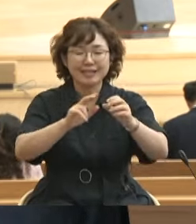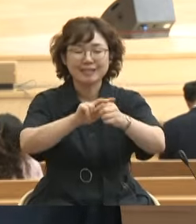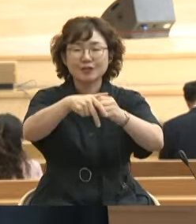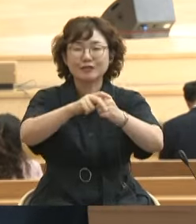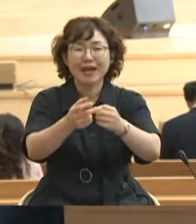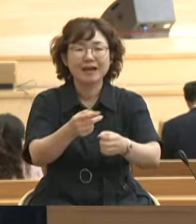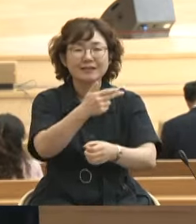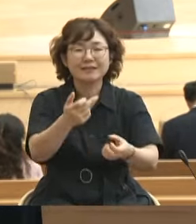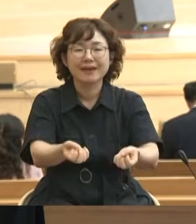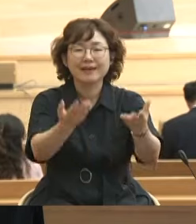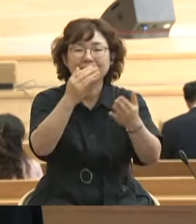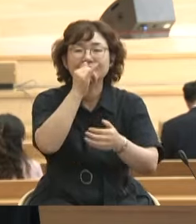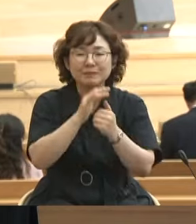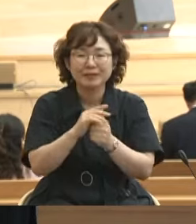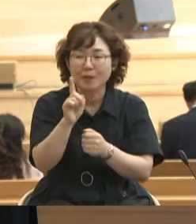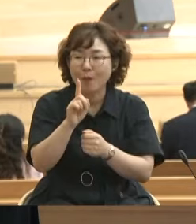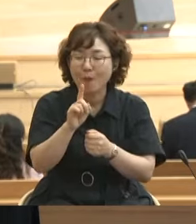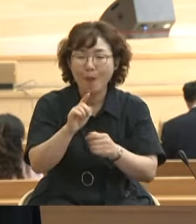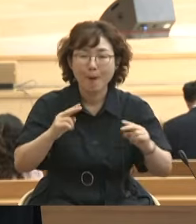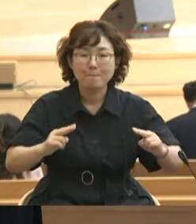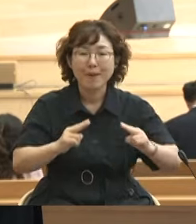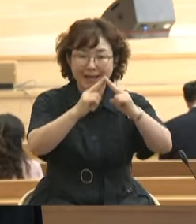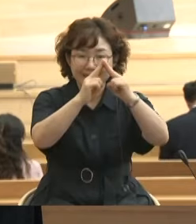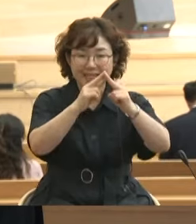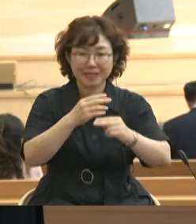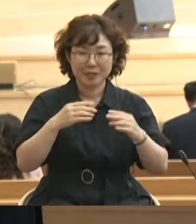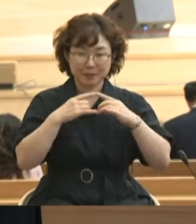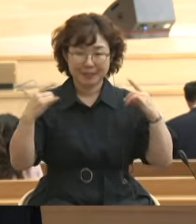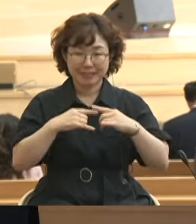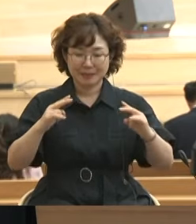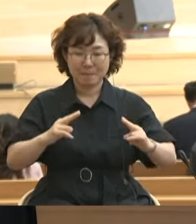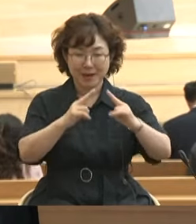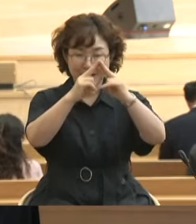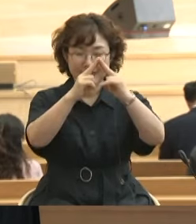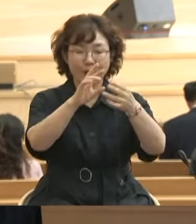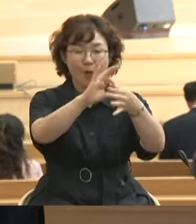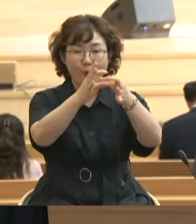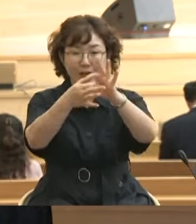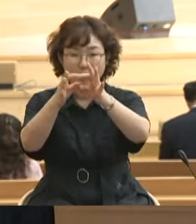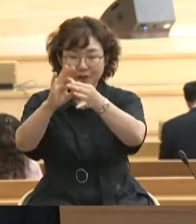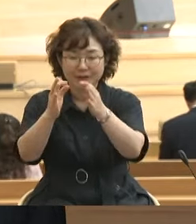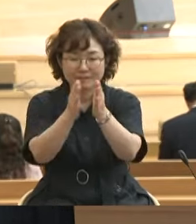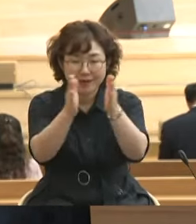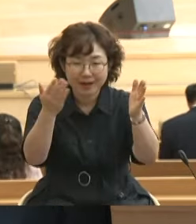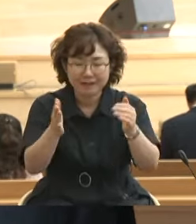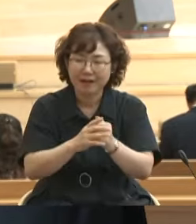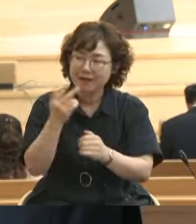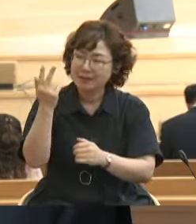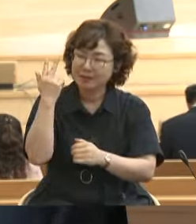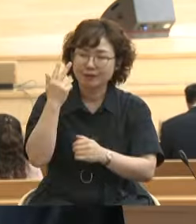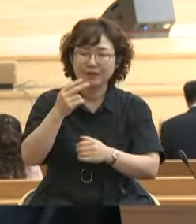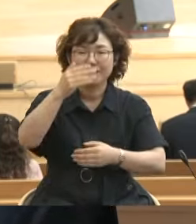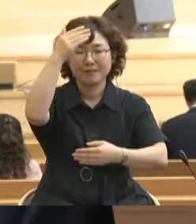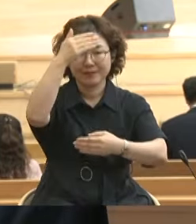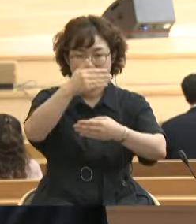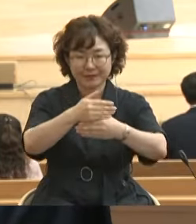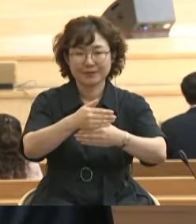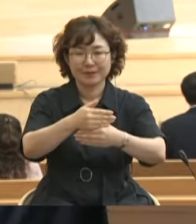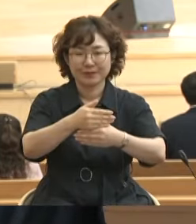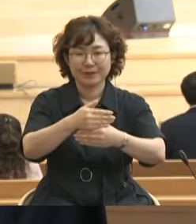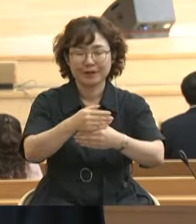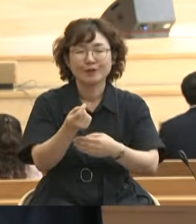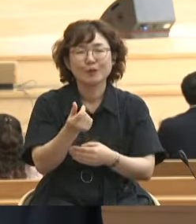있었습니다. 파리 올림픽이 시작되었더니 이제 지난 주간에 폐막을 했죠.